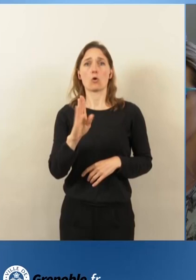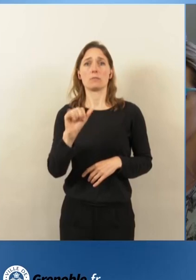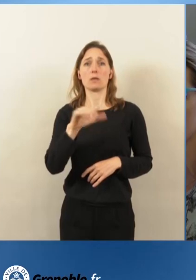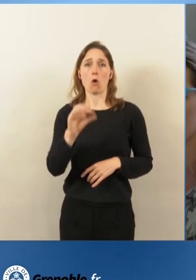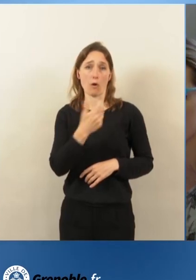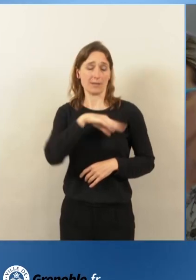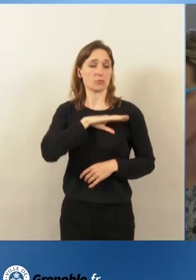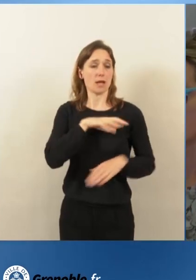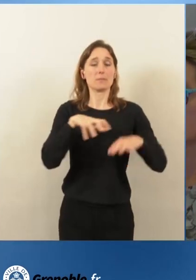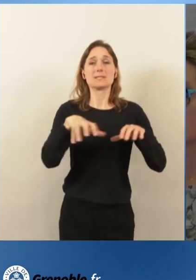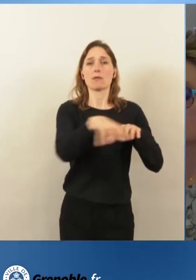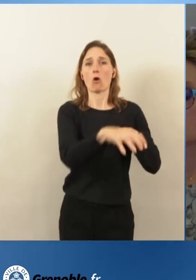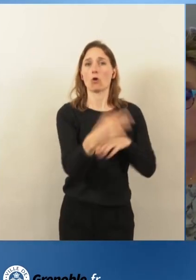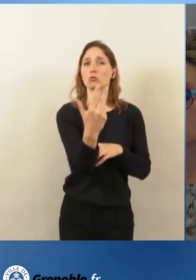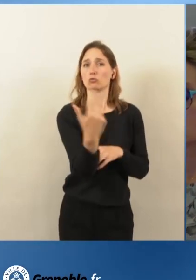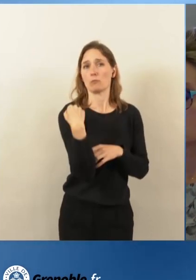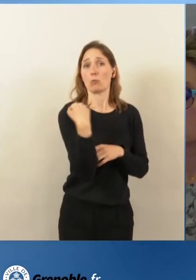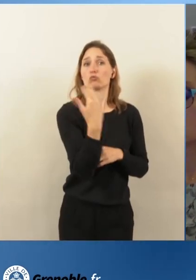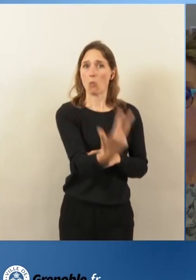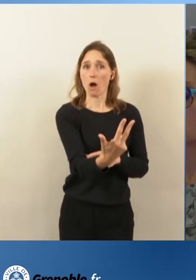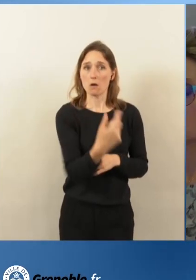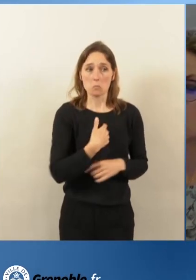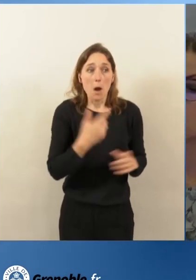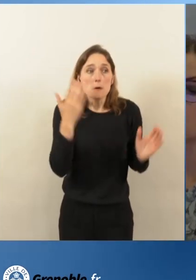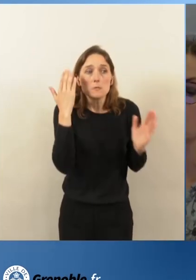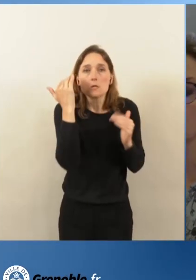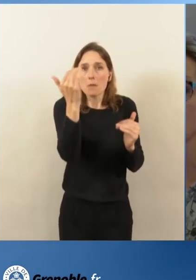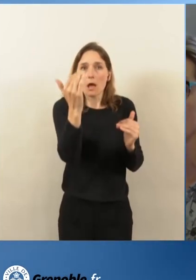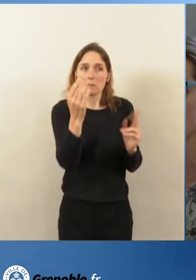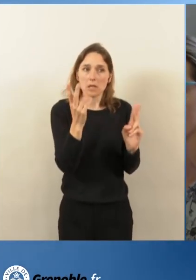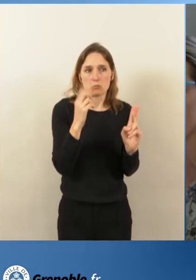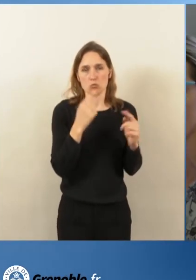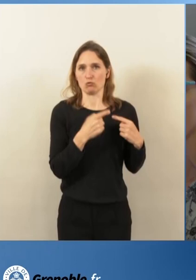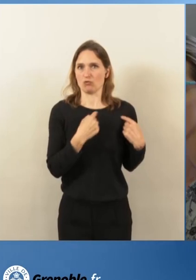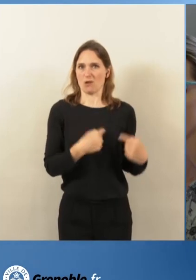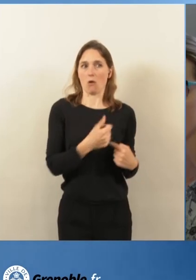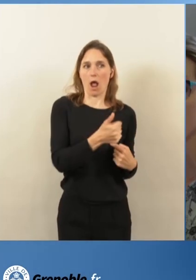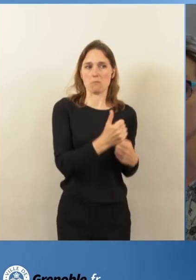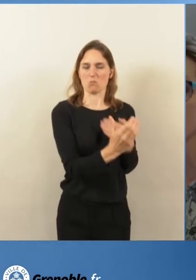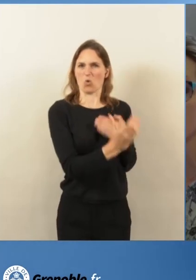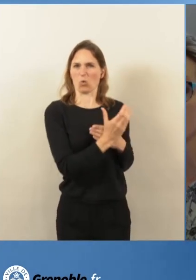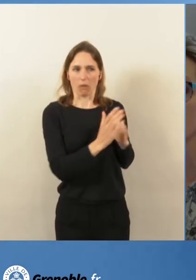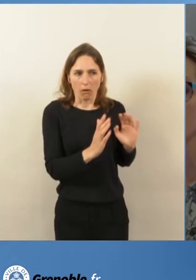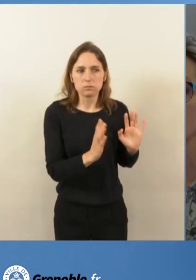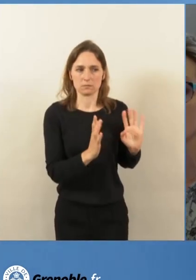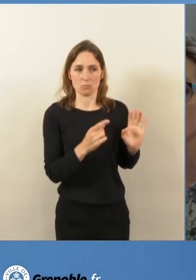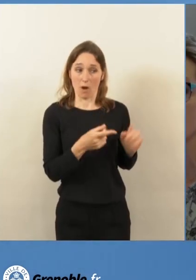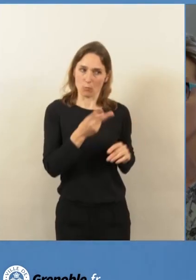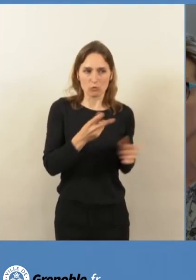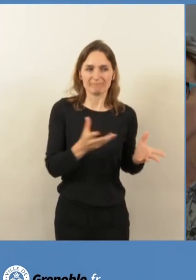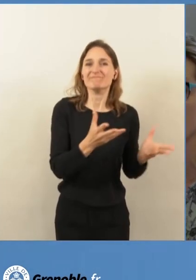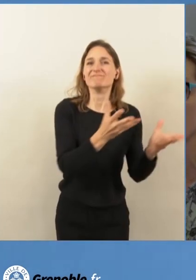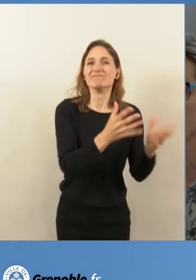3 et je veux je veux croire pour elle je suis même un peu plus généreux qu'elle a été à mon égard dans les débats